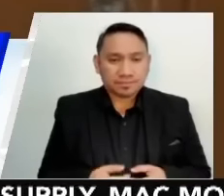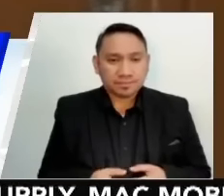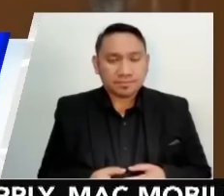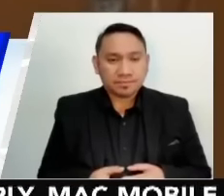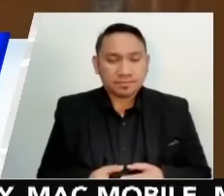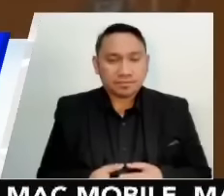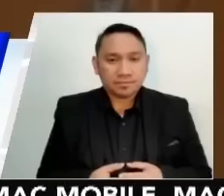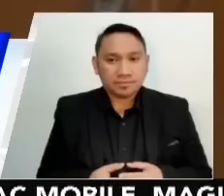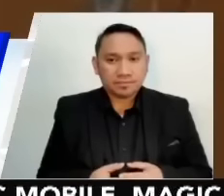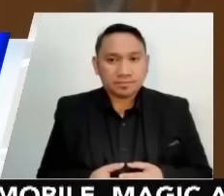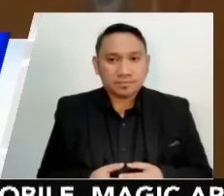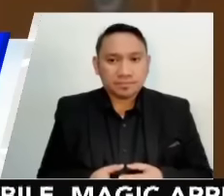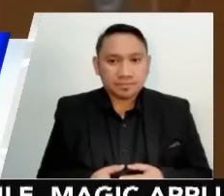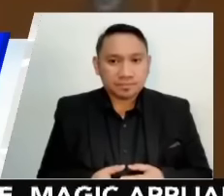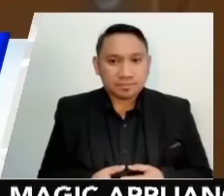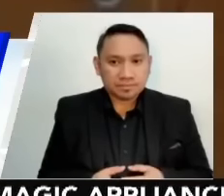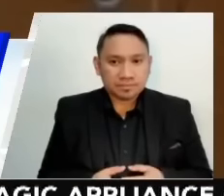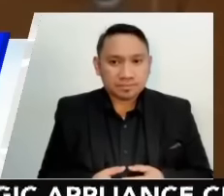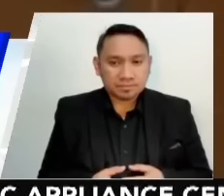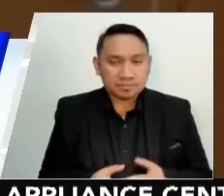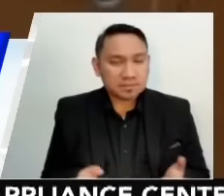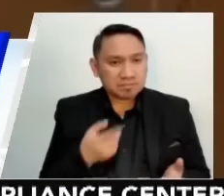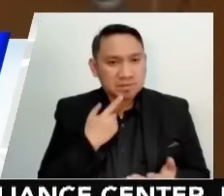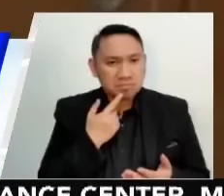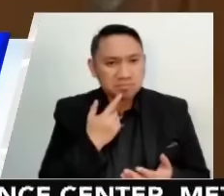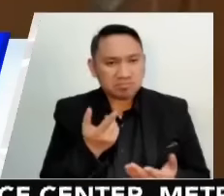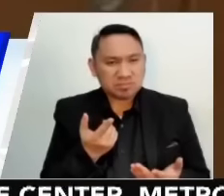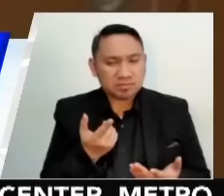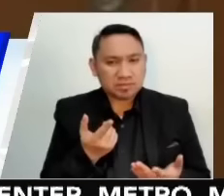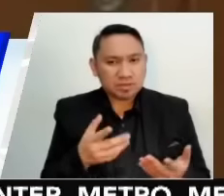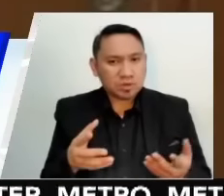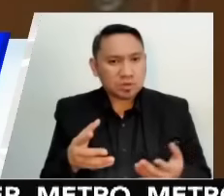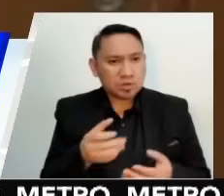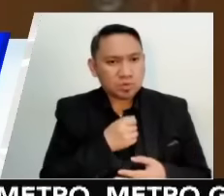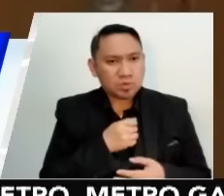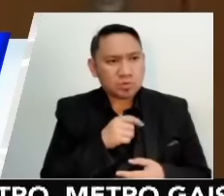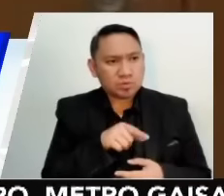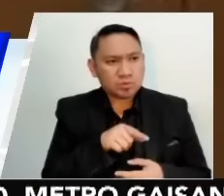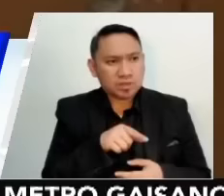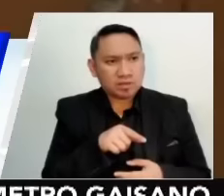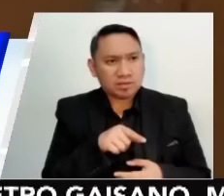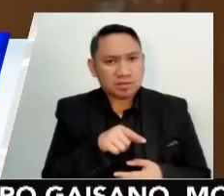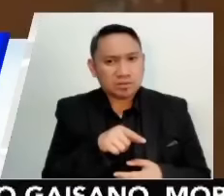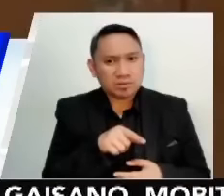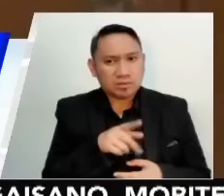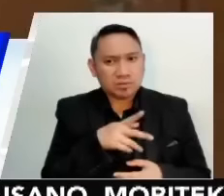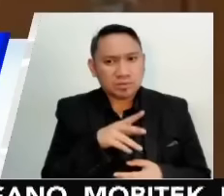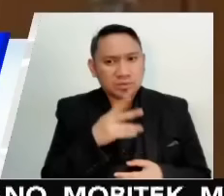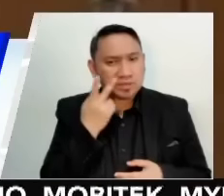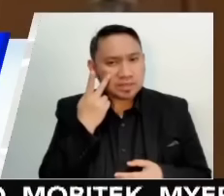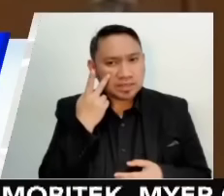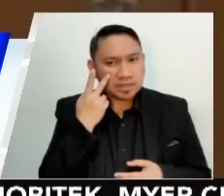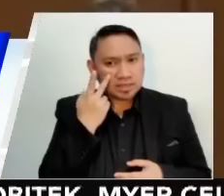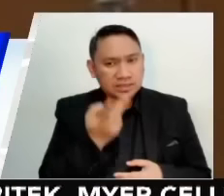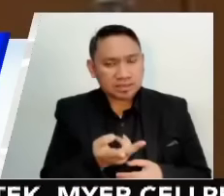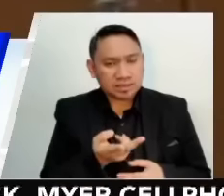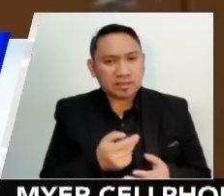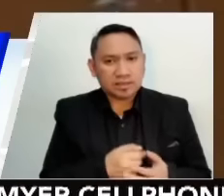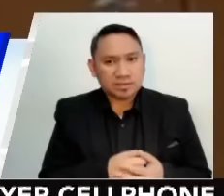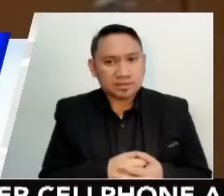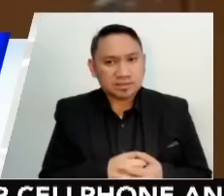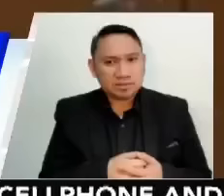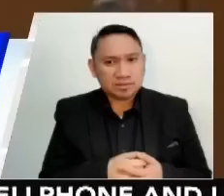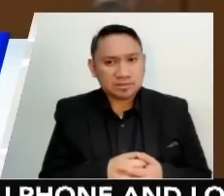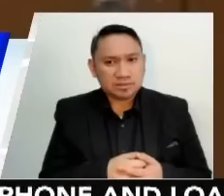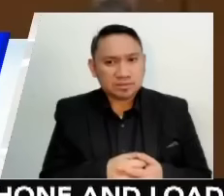find my phone ng iPad ko. Then dun ko po na sa start na makita yung mga current location